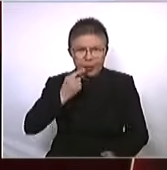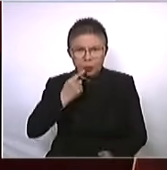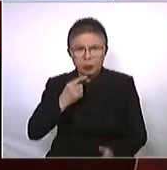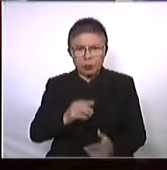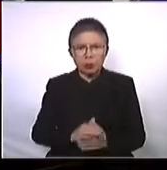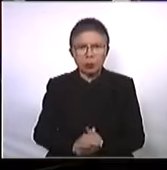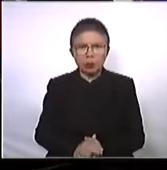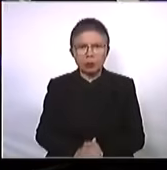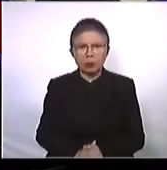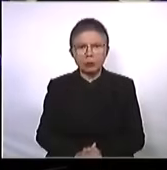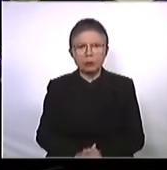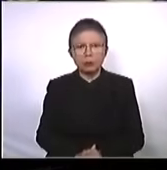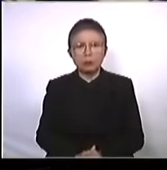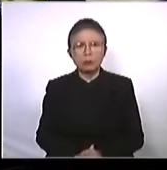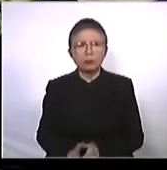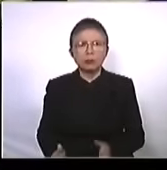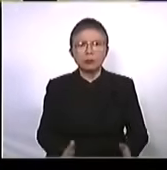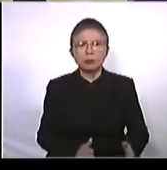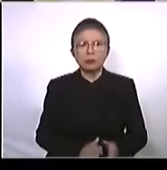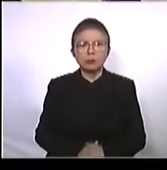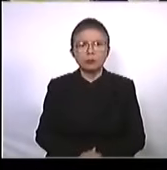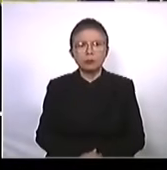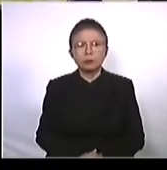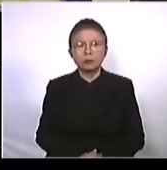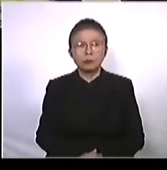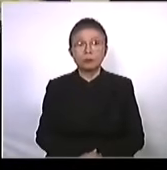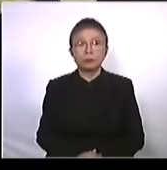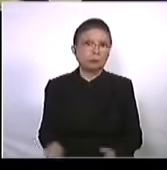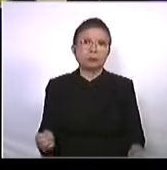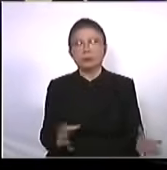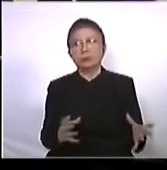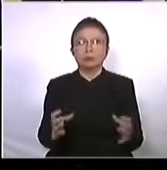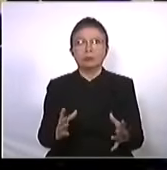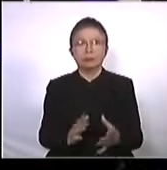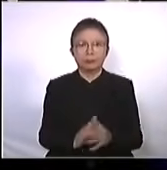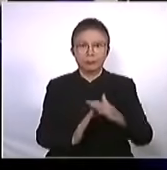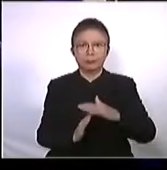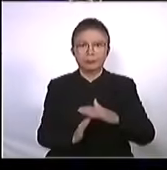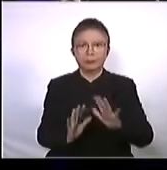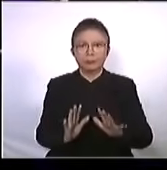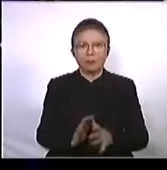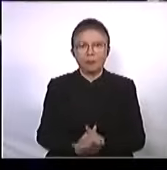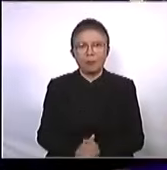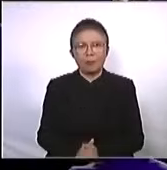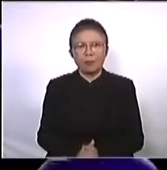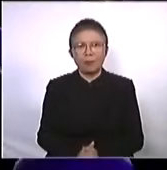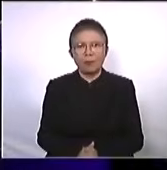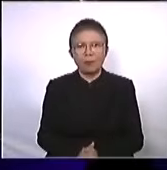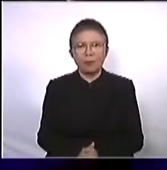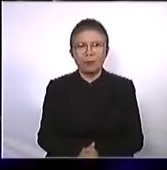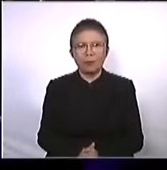ttas terima kasih kita lanjutkan tenang tenang kita